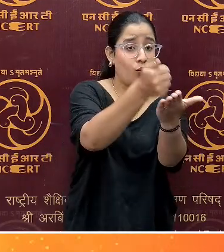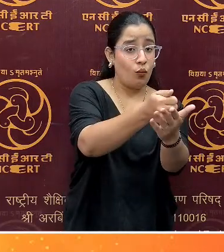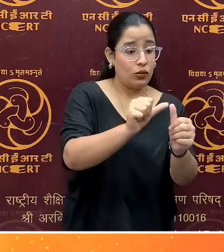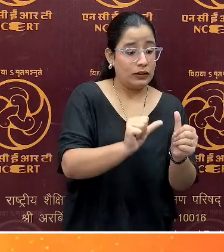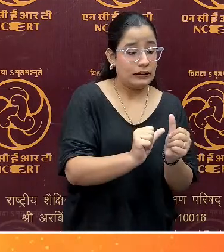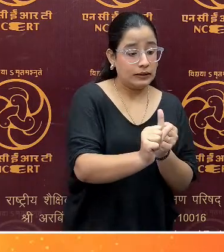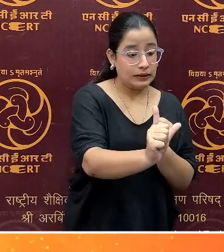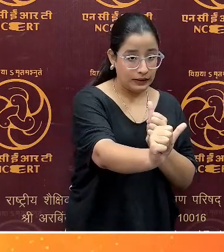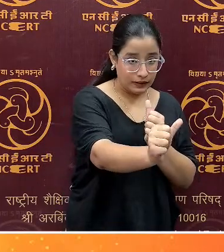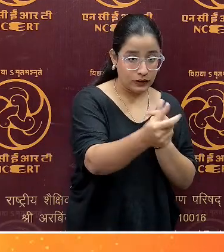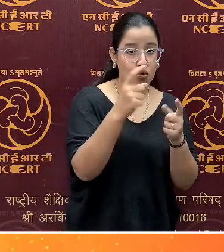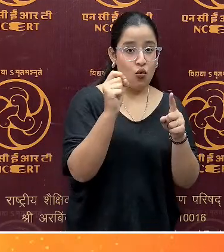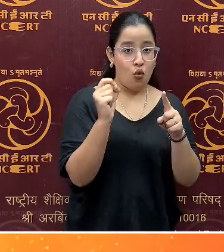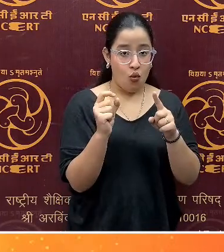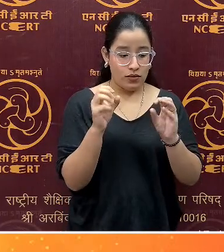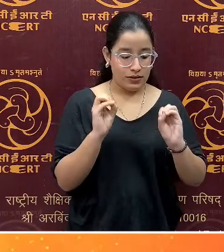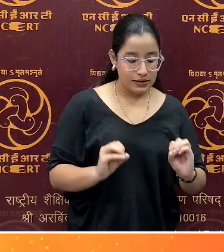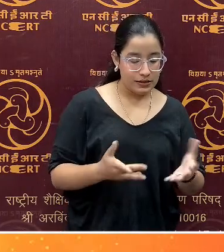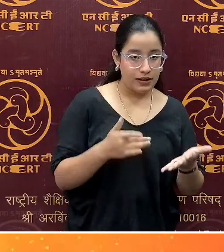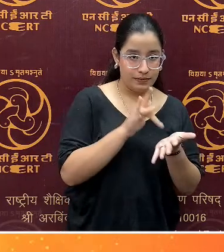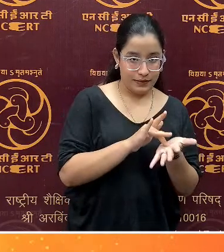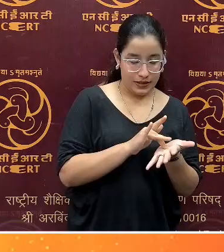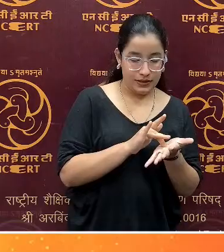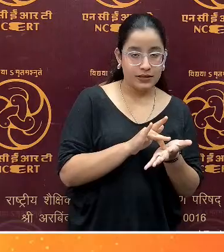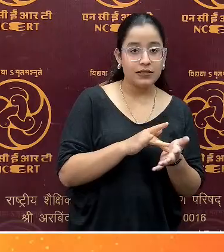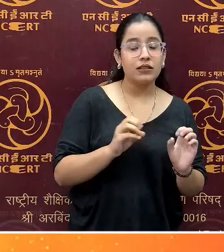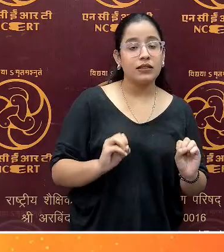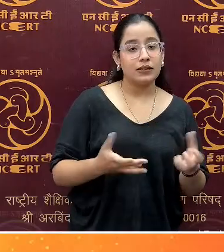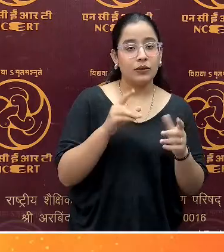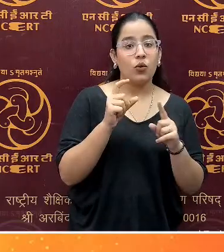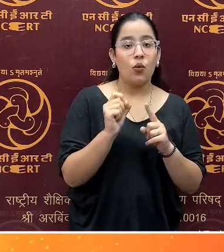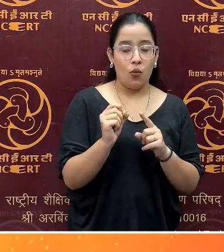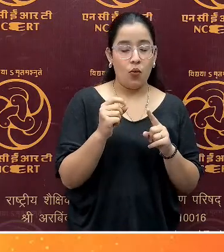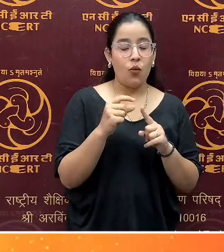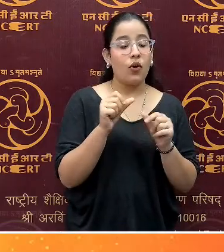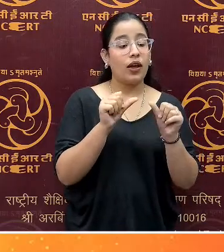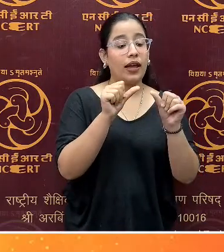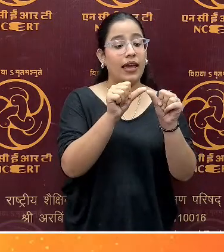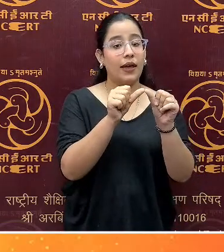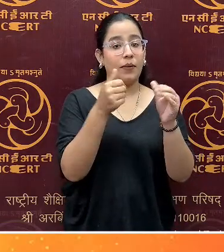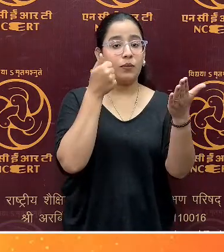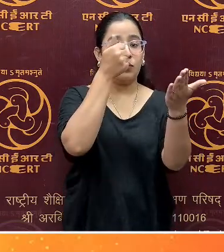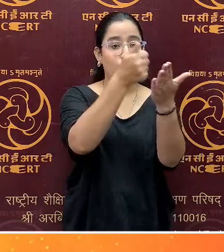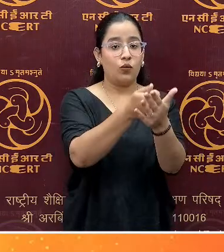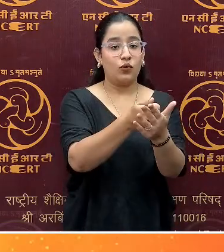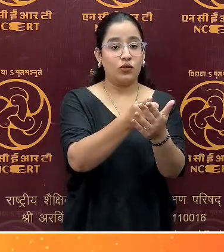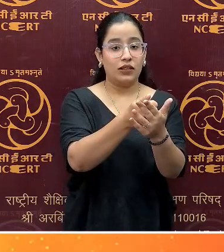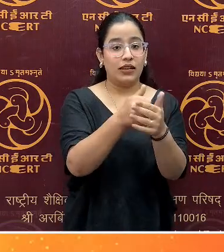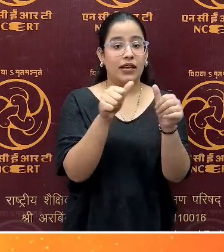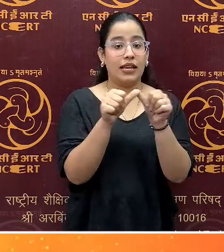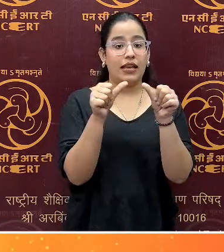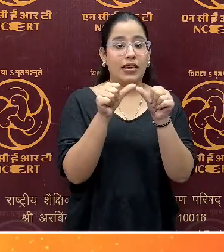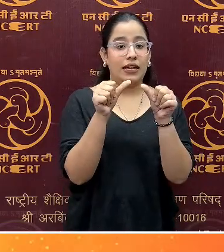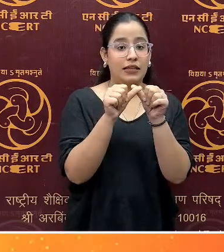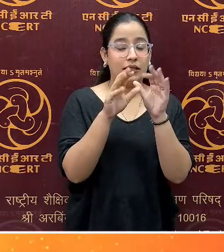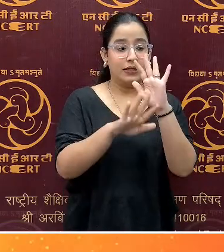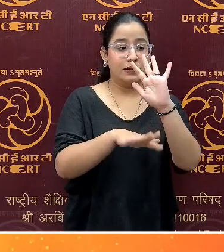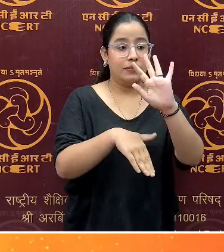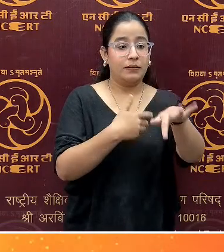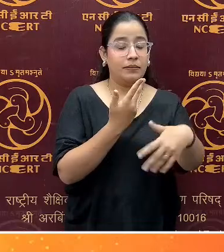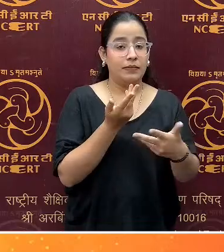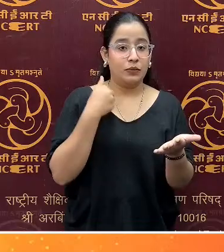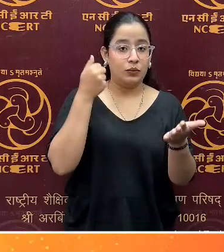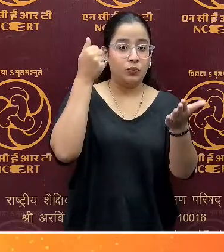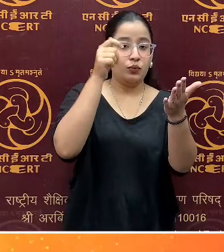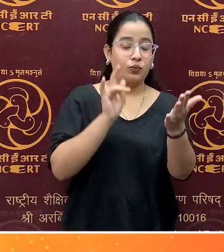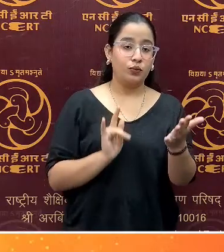like this. O से start करके we move on to this and reach A, and then A से ऊपर के तरह height में ले लिया,